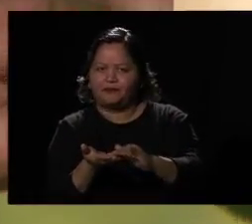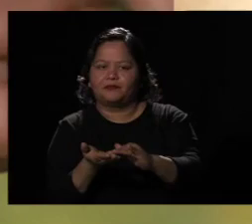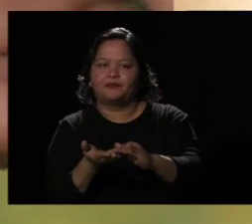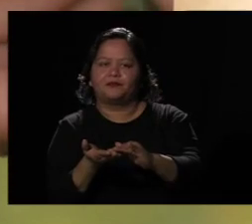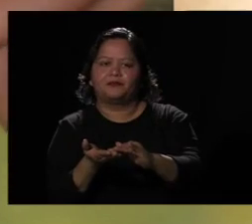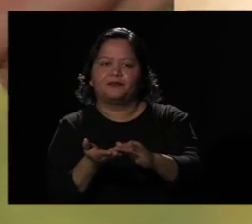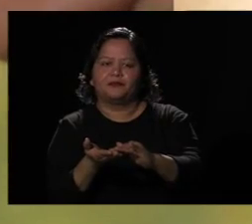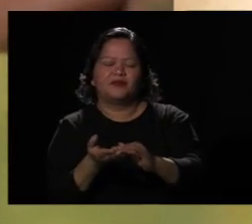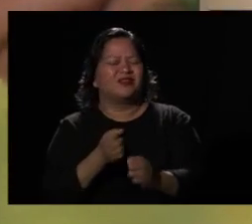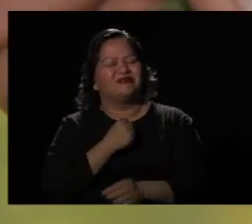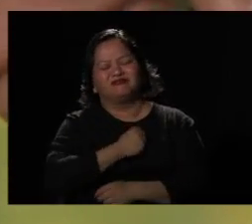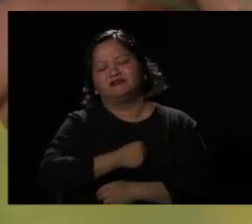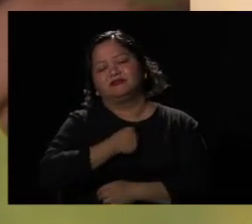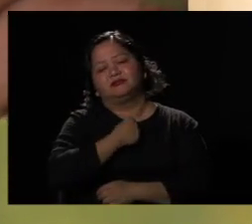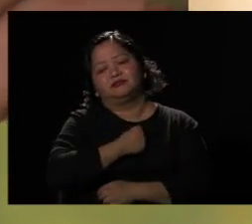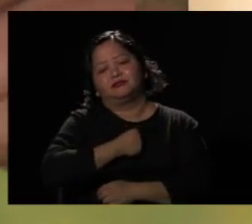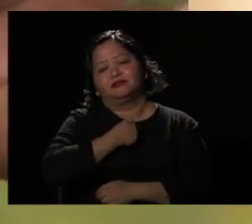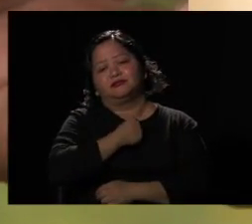hali